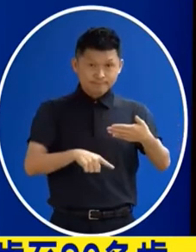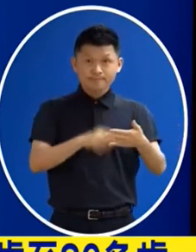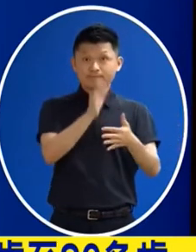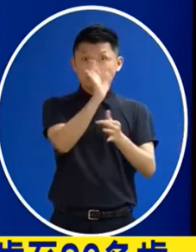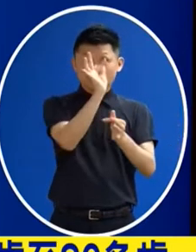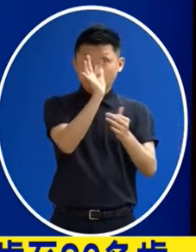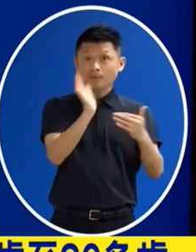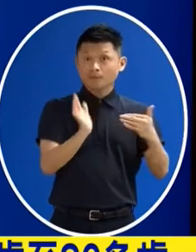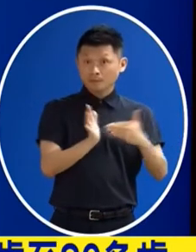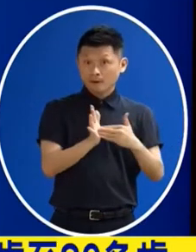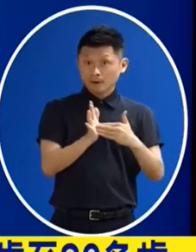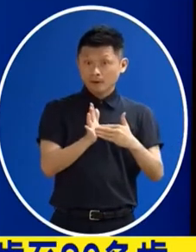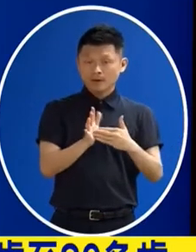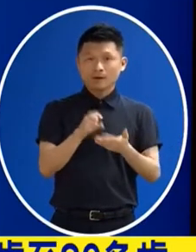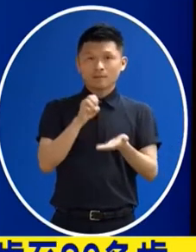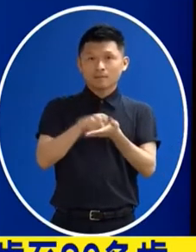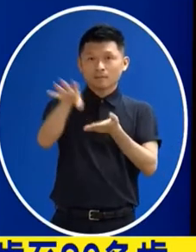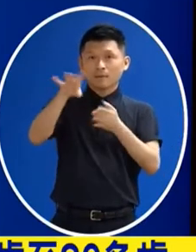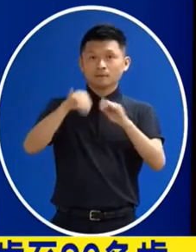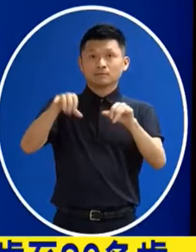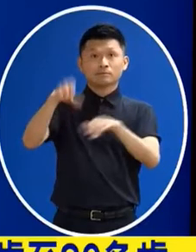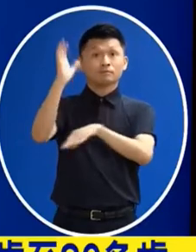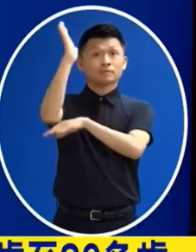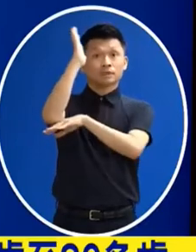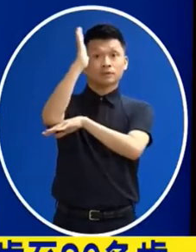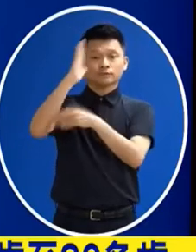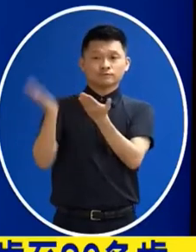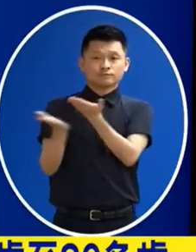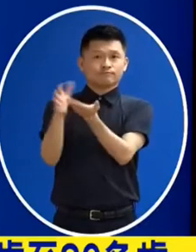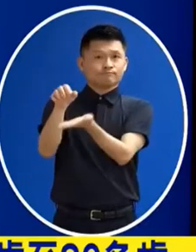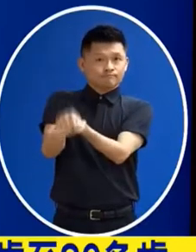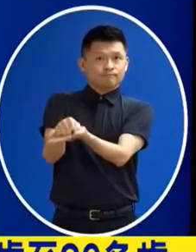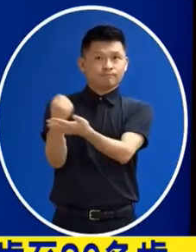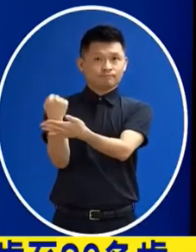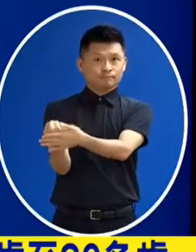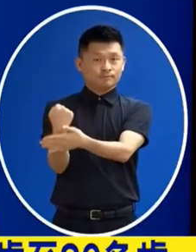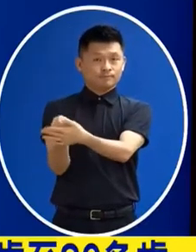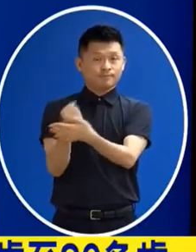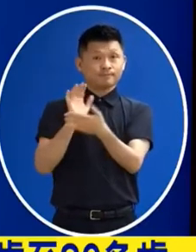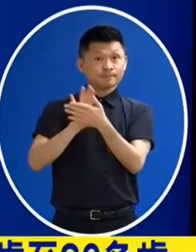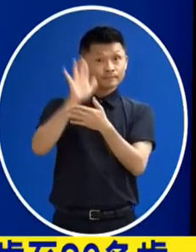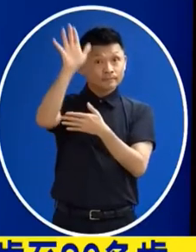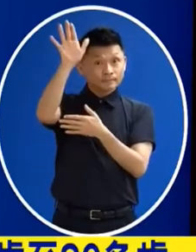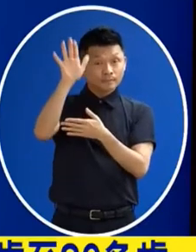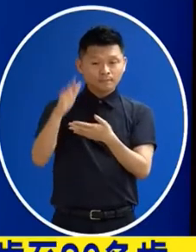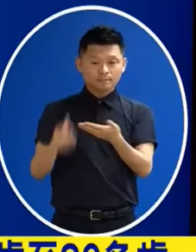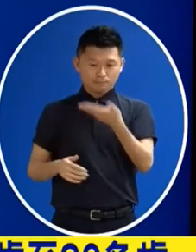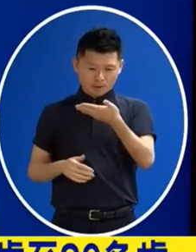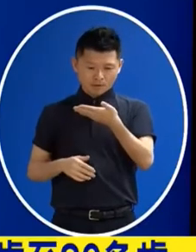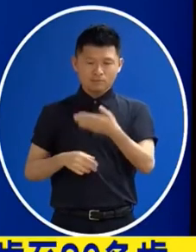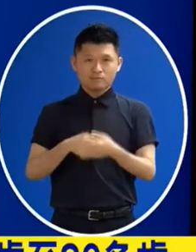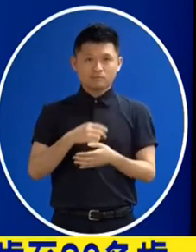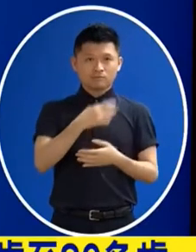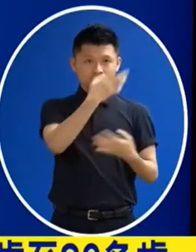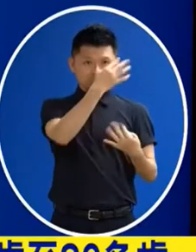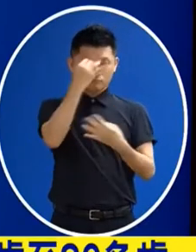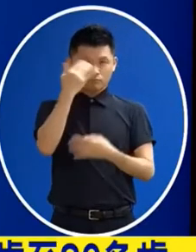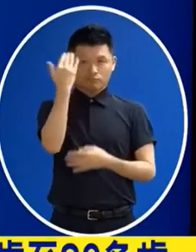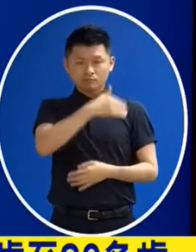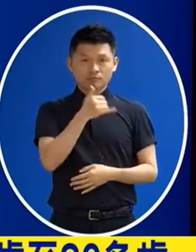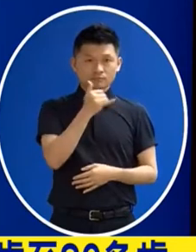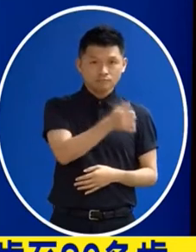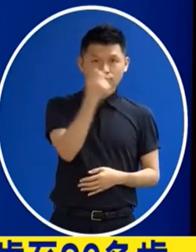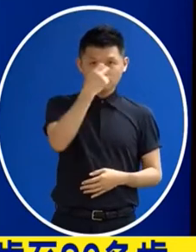完之后报给地方政府来做备查，那后续地方政府会来随时做配合的抽查